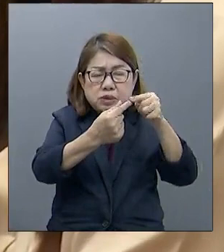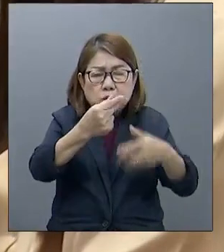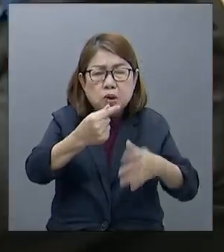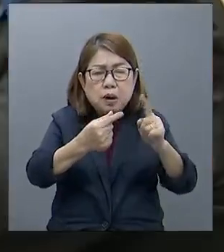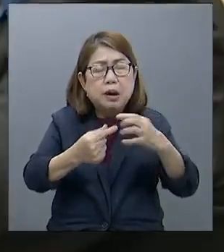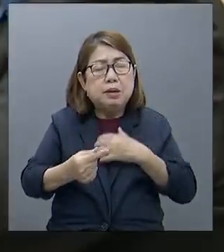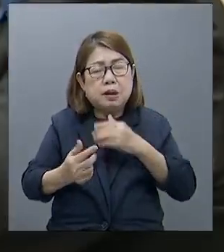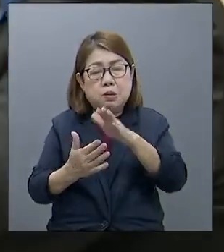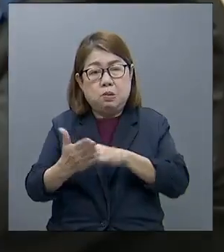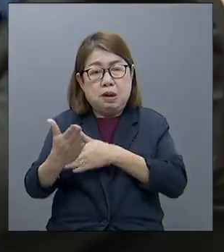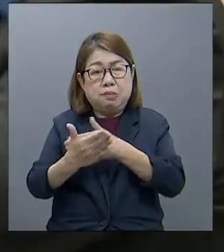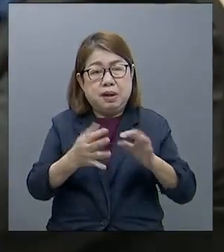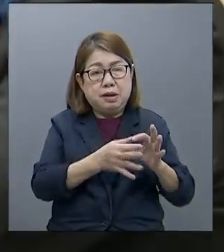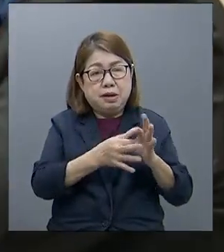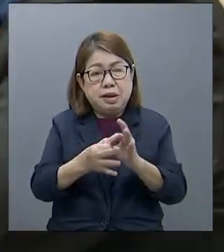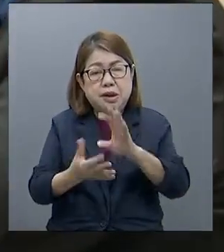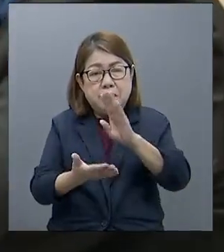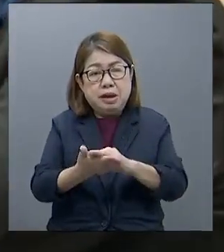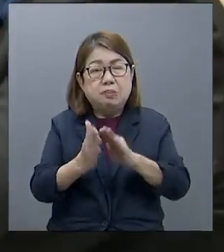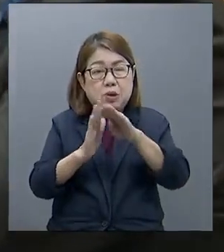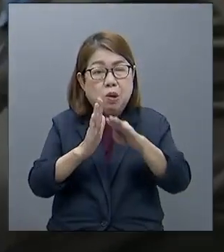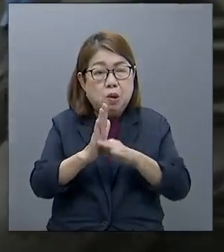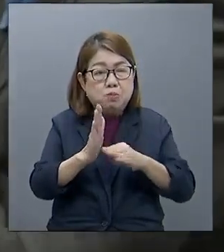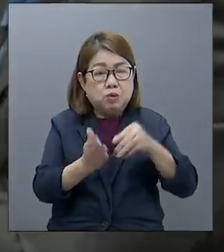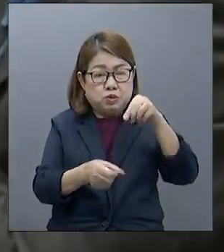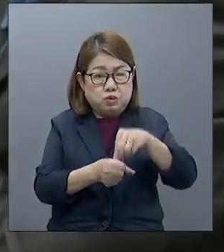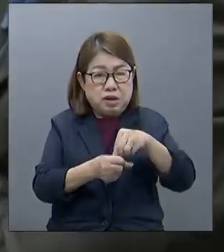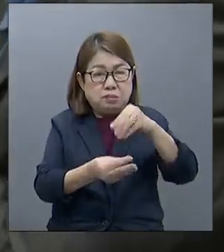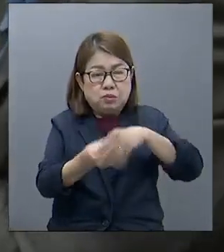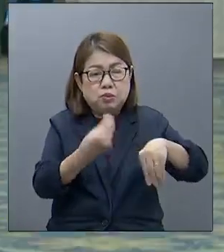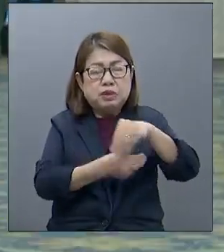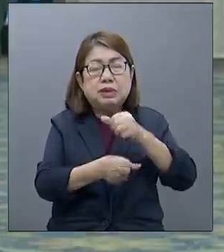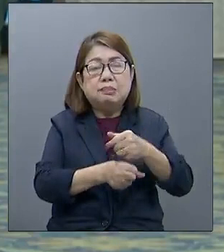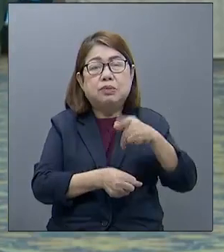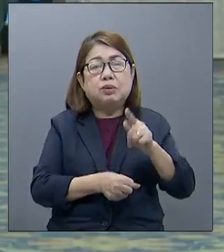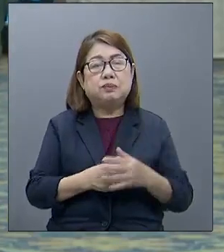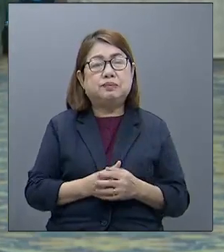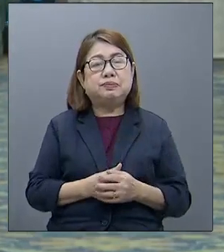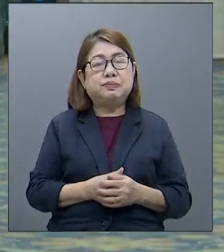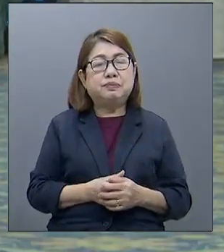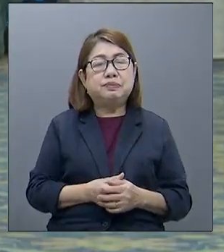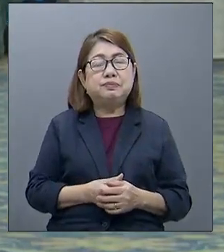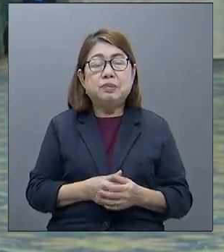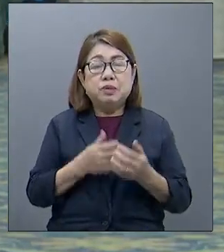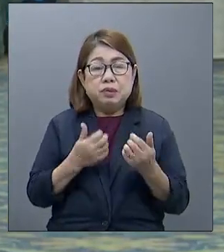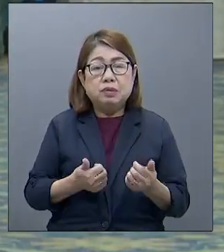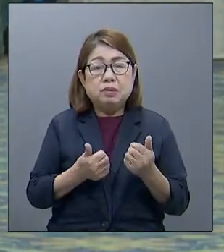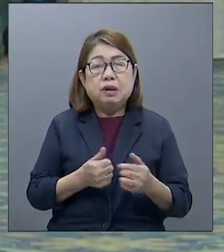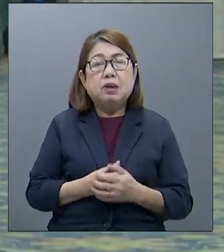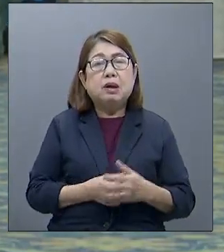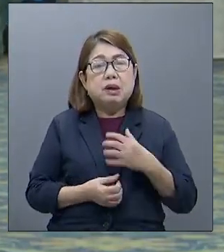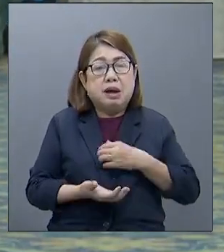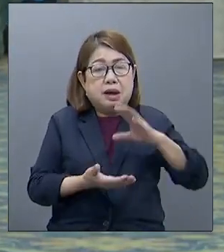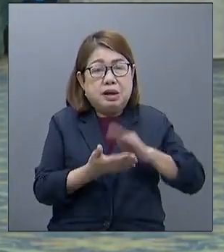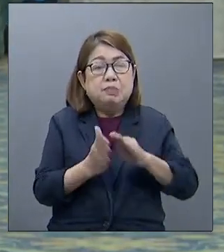คลื่อนด้วยการใช้ประโยชน์จากข้อมูลขนาดใหญ่นั่นเองค่ะคุณภาวดีคุณจิราชาตาคะอย่างไรก็ตามในการใช้ข้อมู